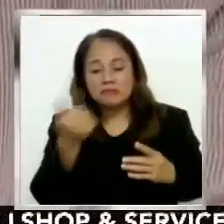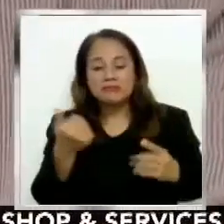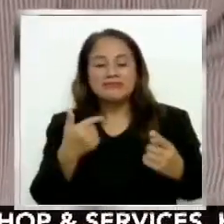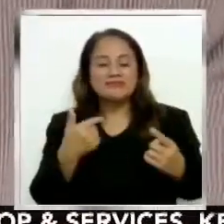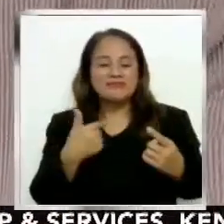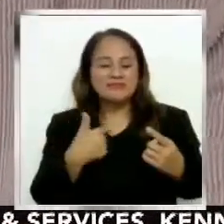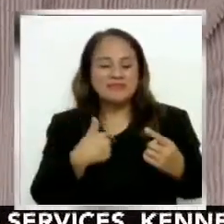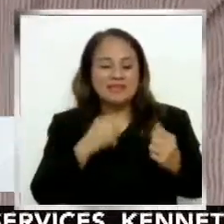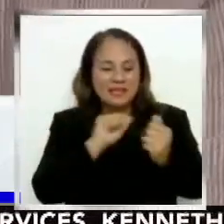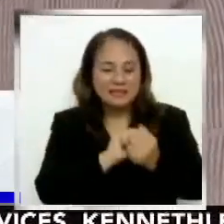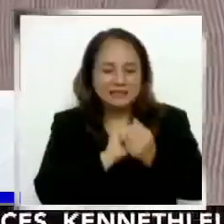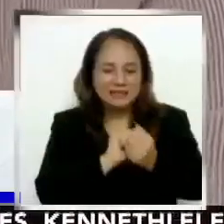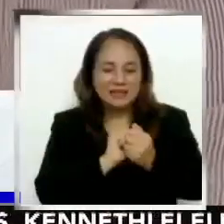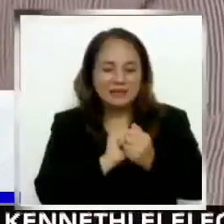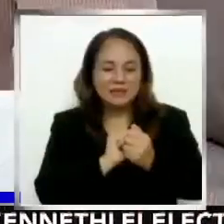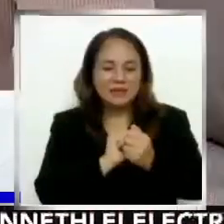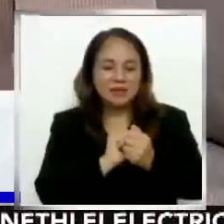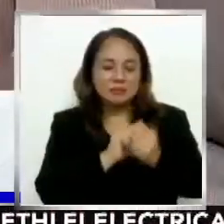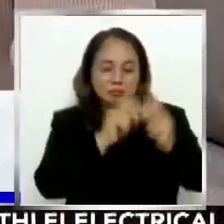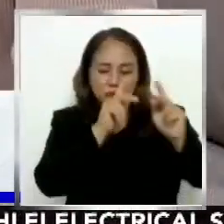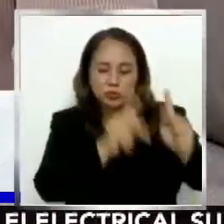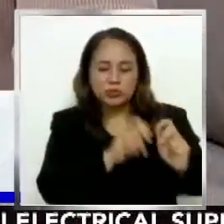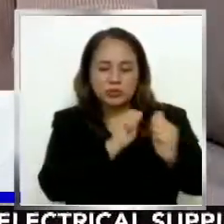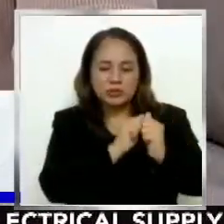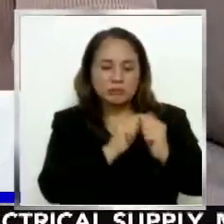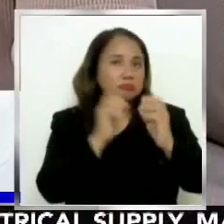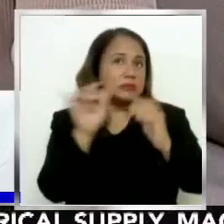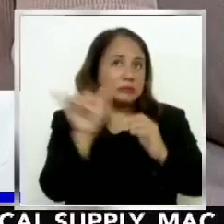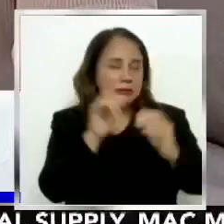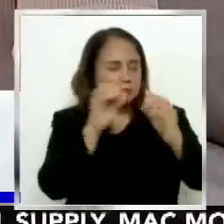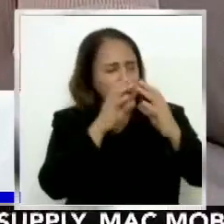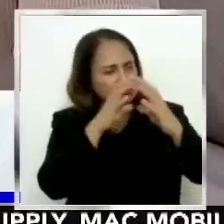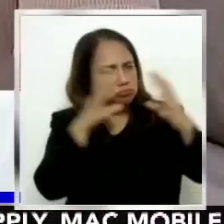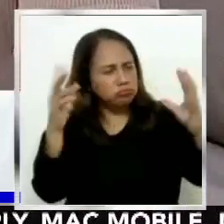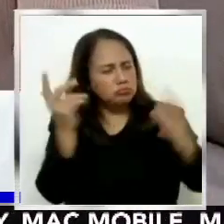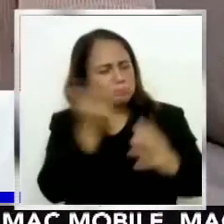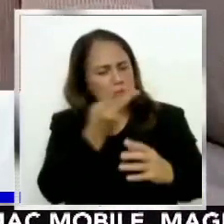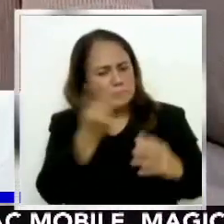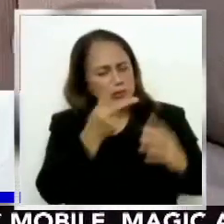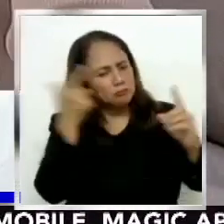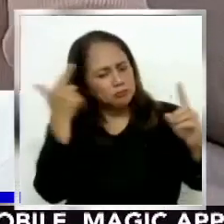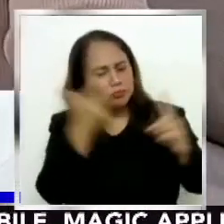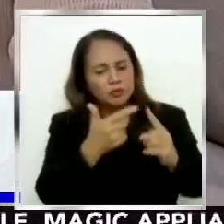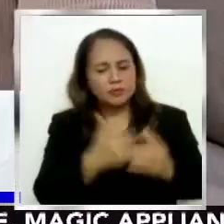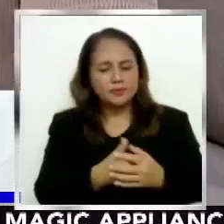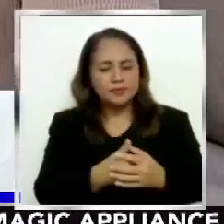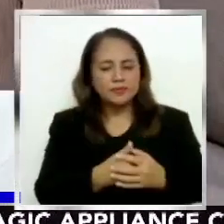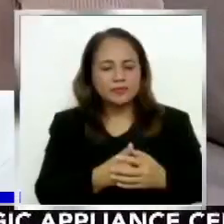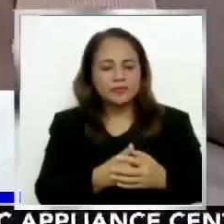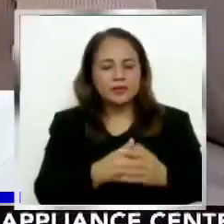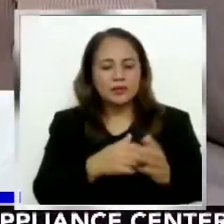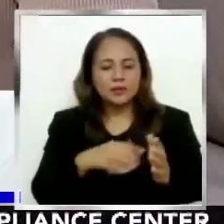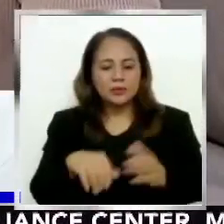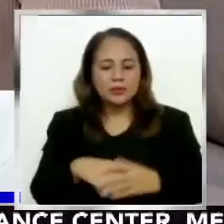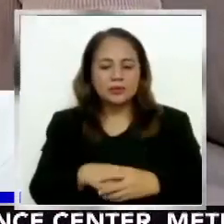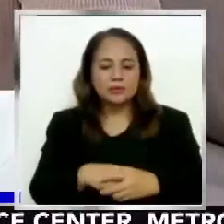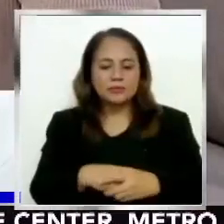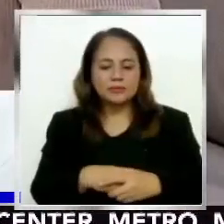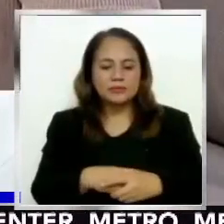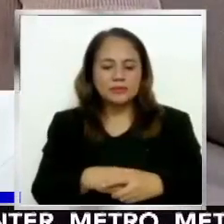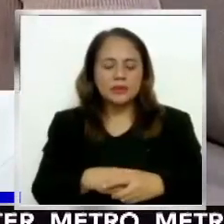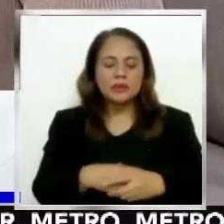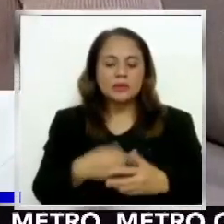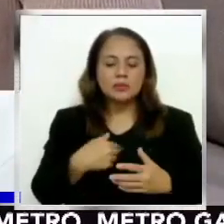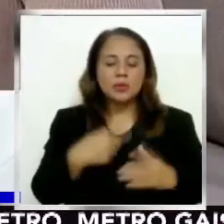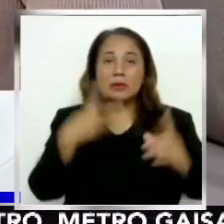mangarap towards that same goal. We also have to realize na it takes a lot of hard work para makamit yung goal na yun kasi